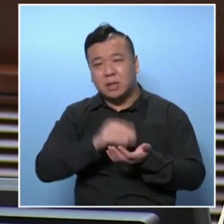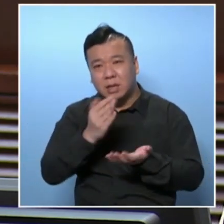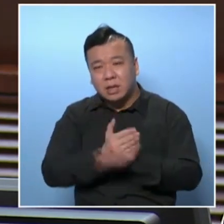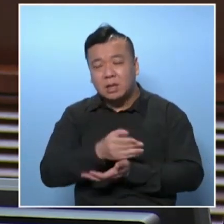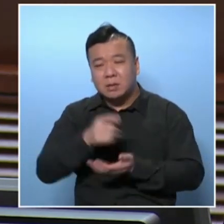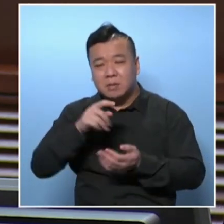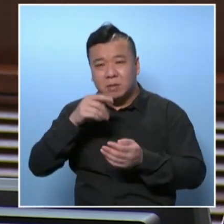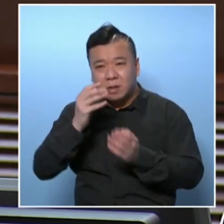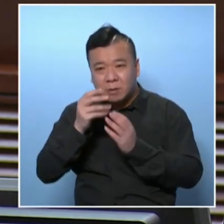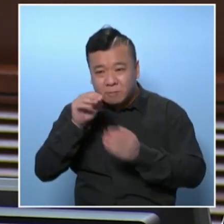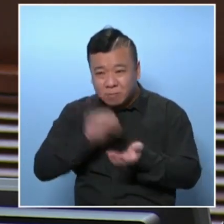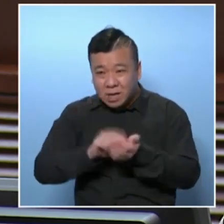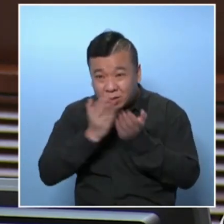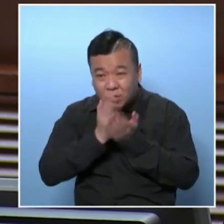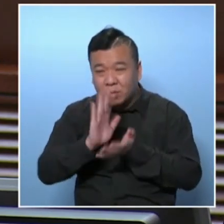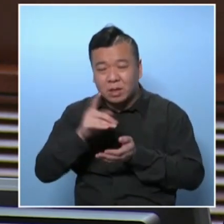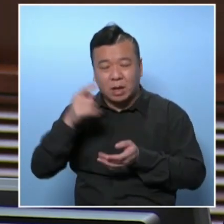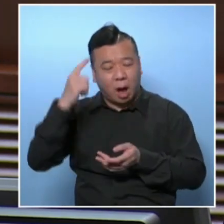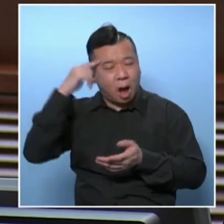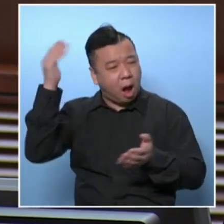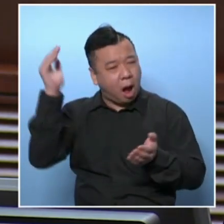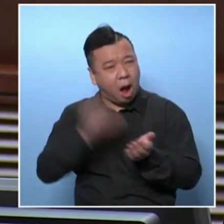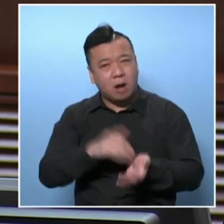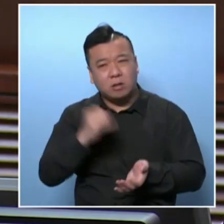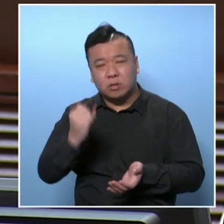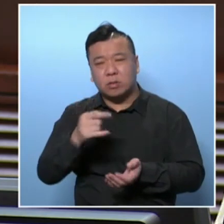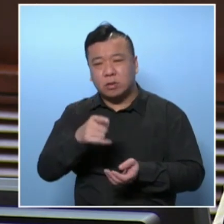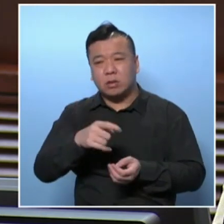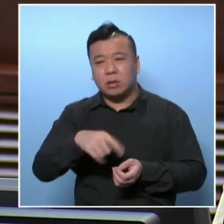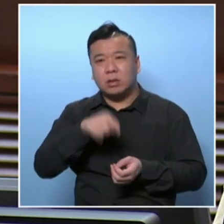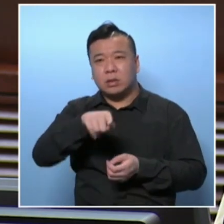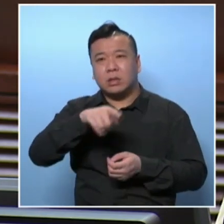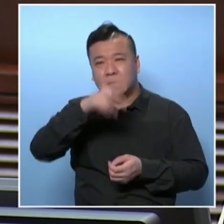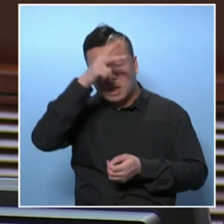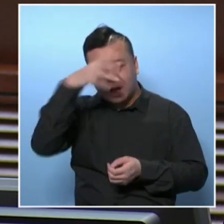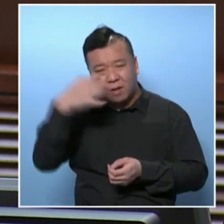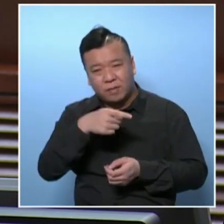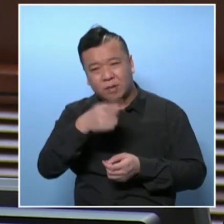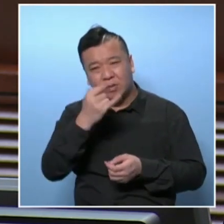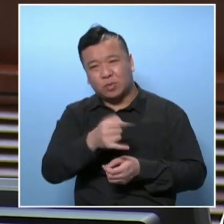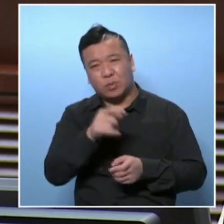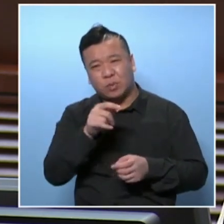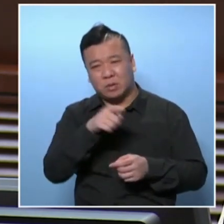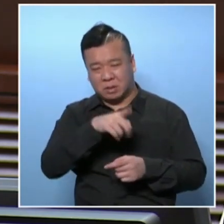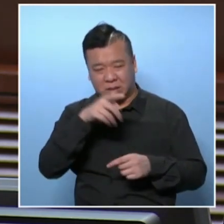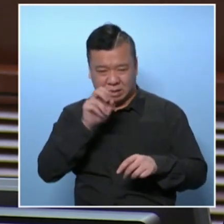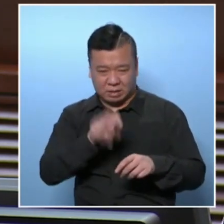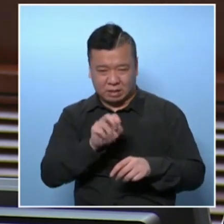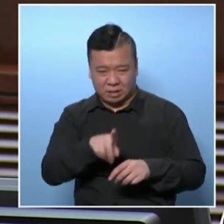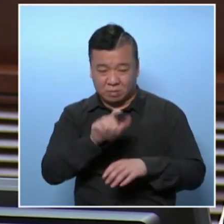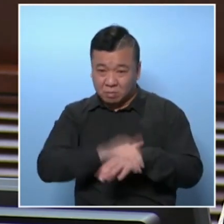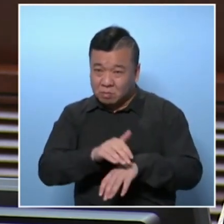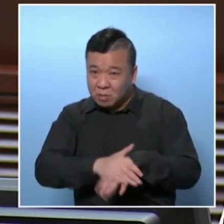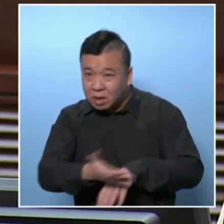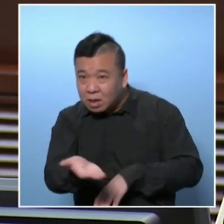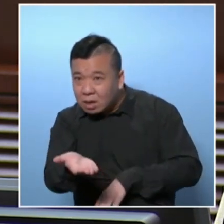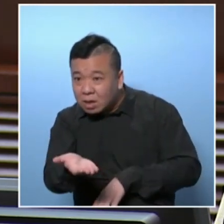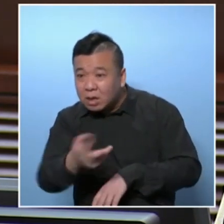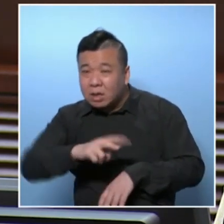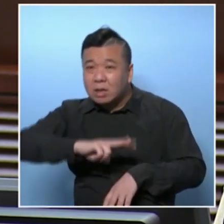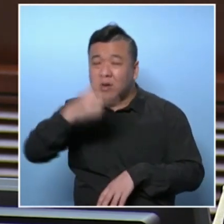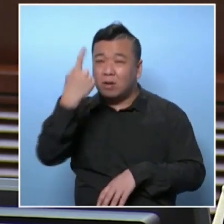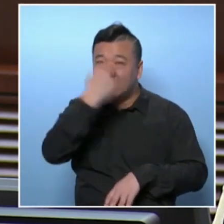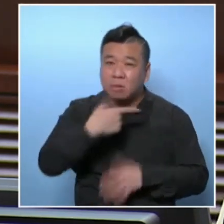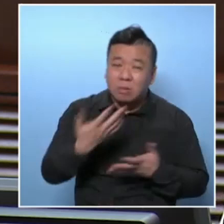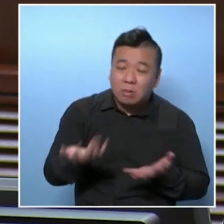的，你已經由頭錯到落尾，連特首都認為是錯的嘢，你而家都仲係要留翻佢喺度，不過改頭換面